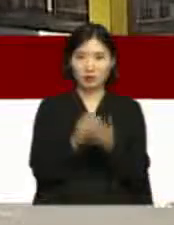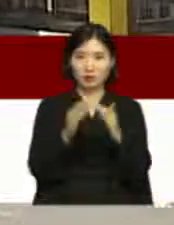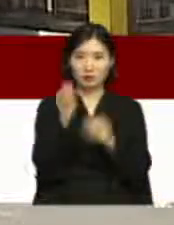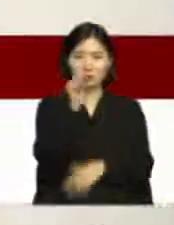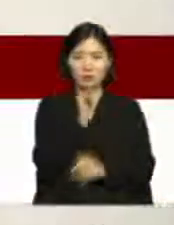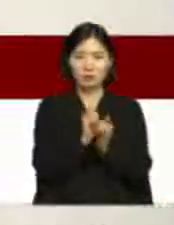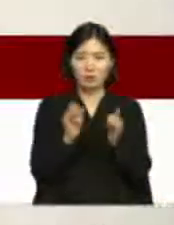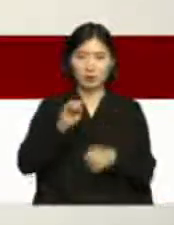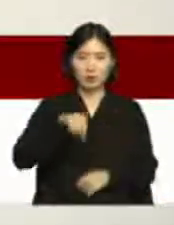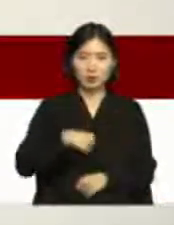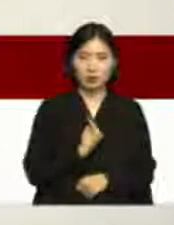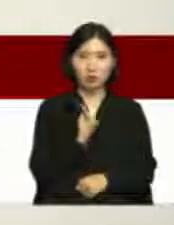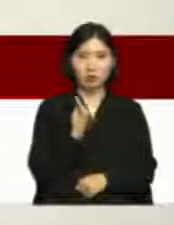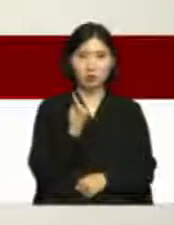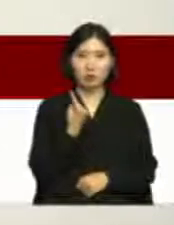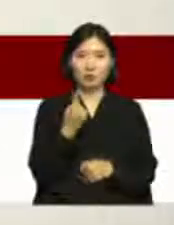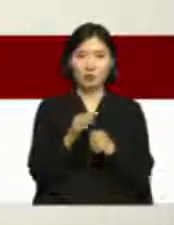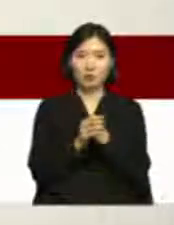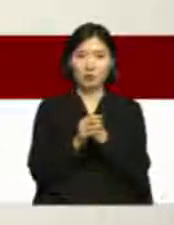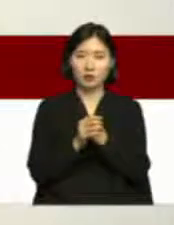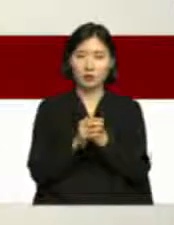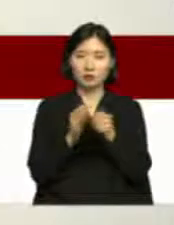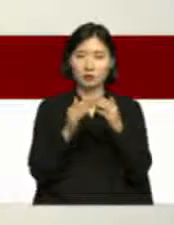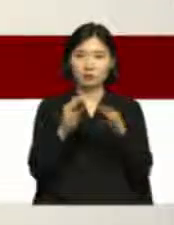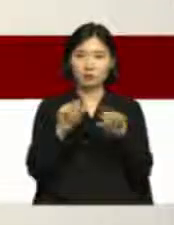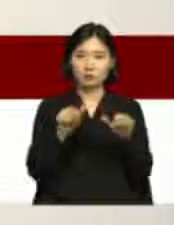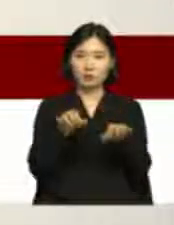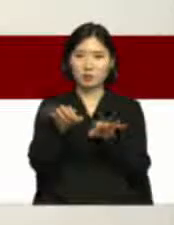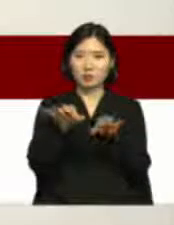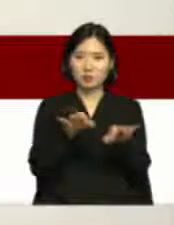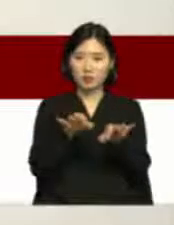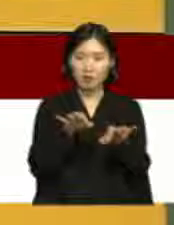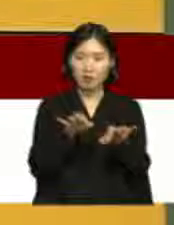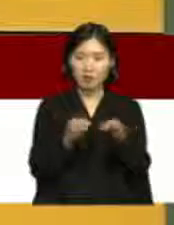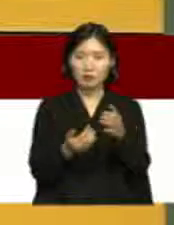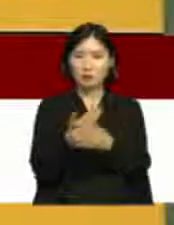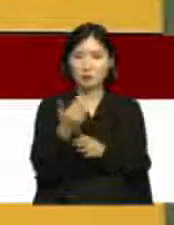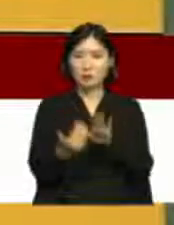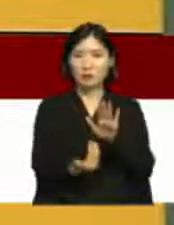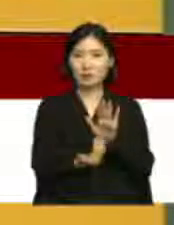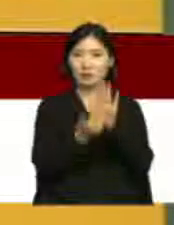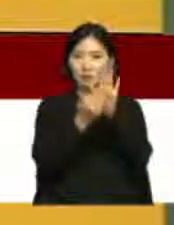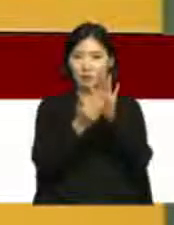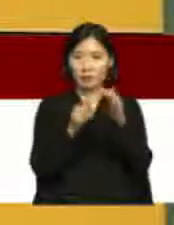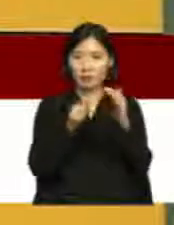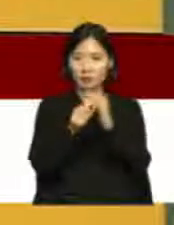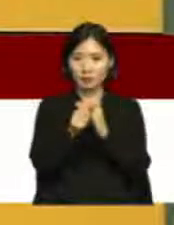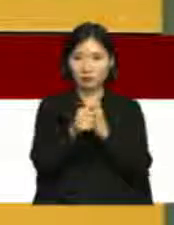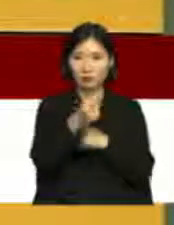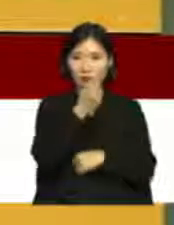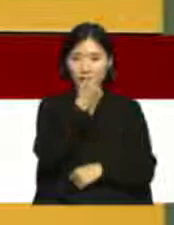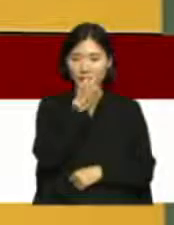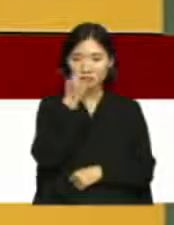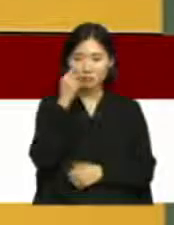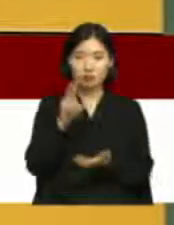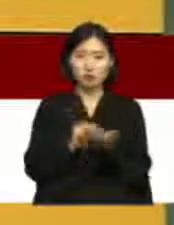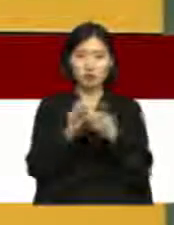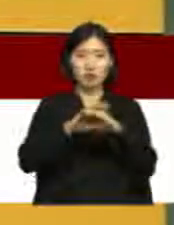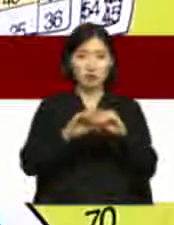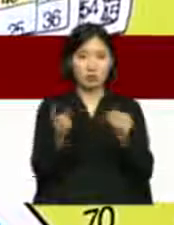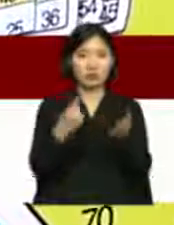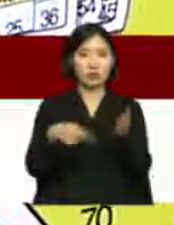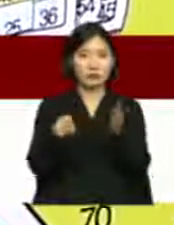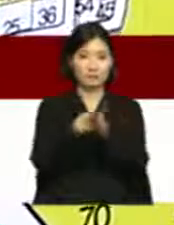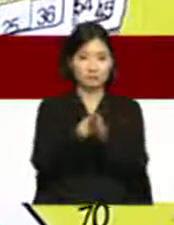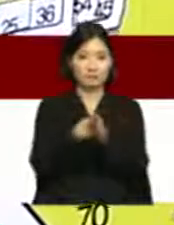법률상 준수사항 이행 여부를 확인해 부동산 거래 사고를 사전에 방지하고 방문 점검 시 발생하는 문제점을 해결하기 위한